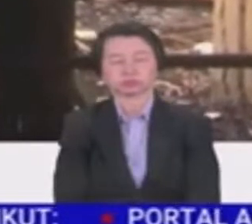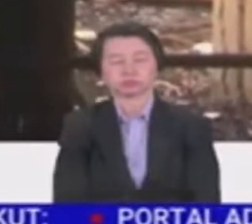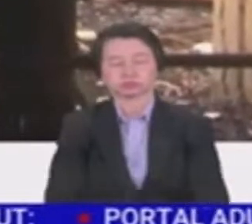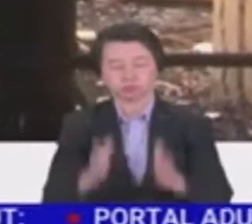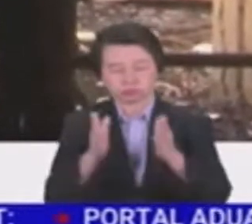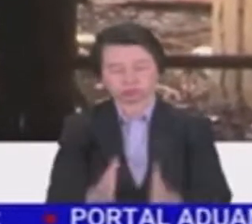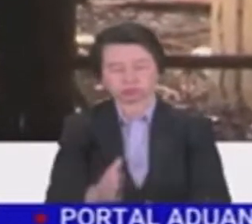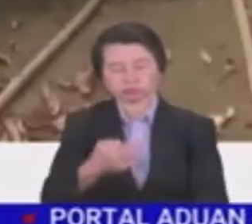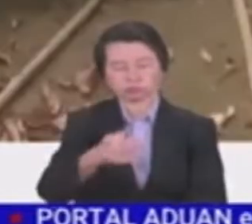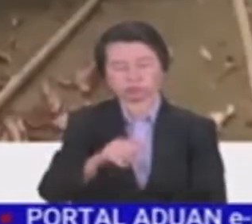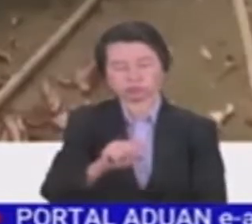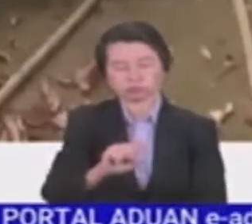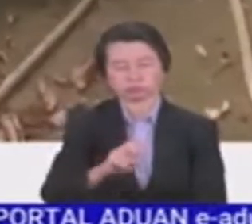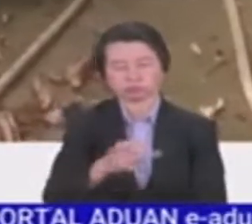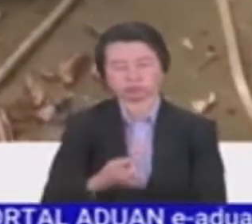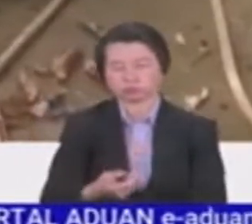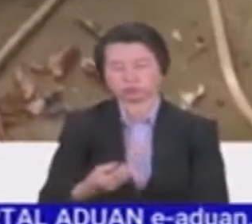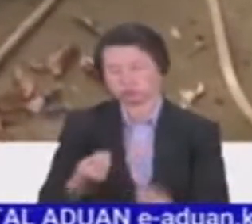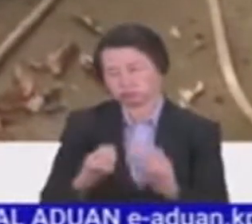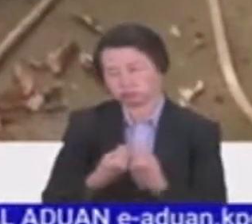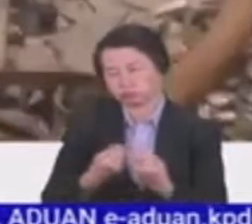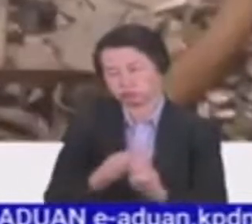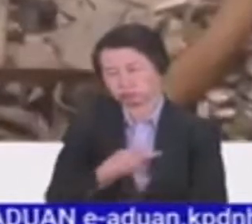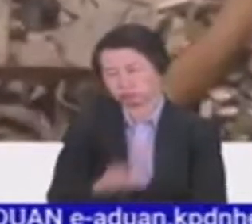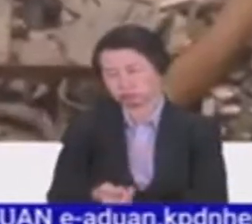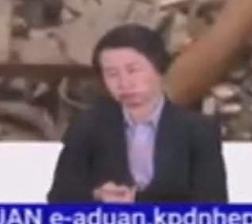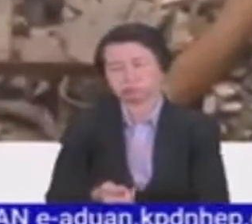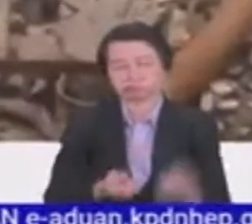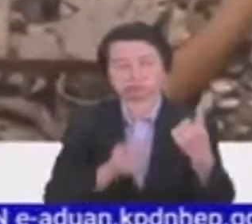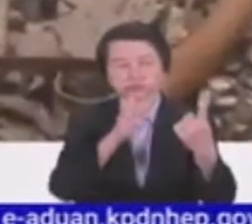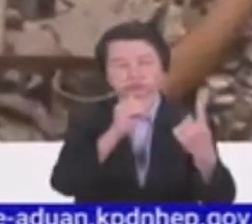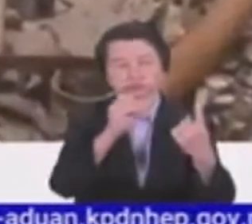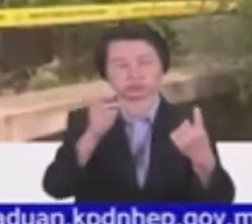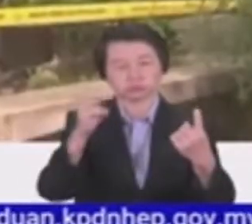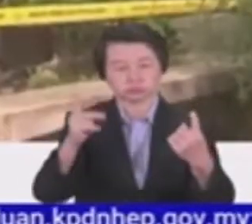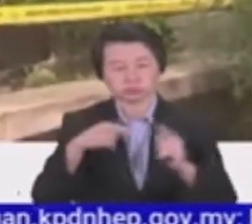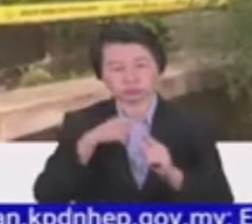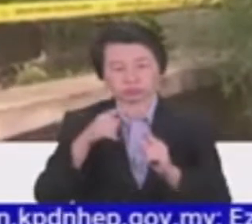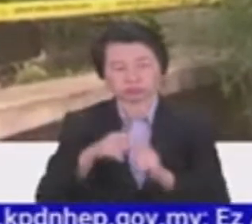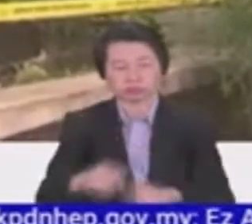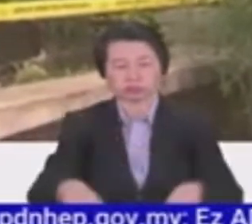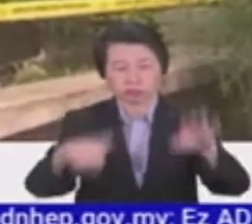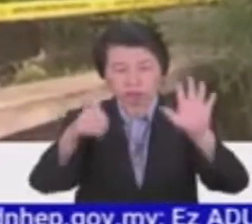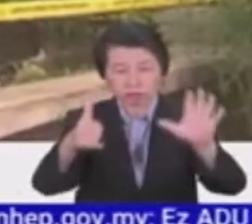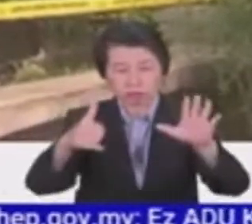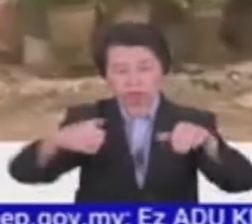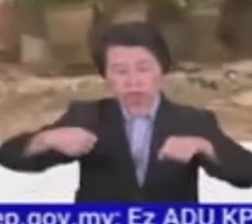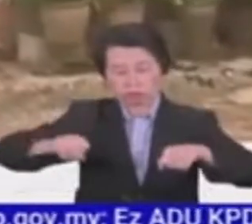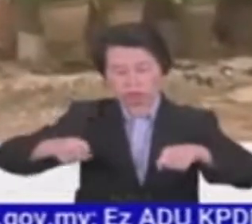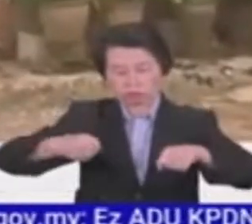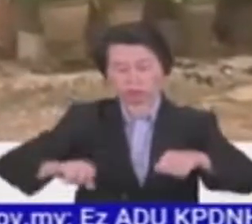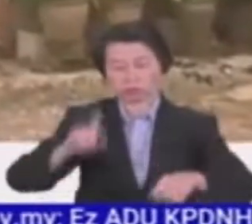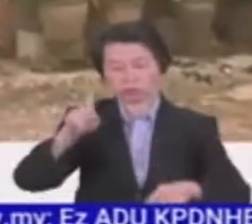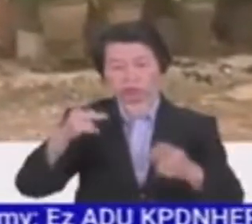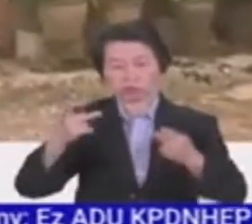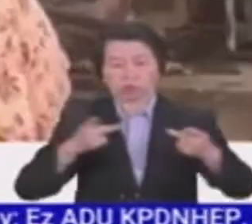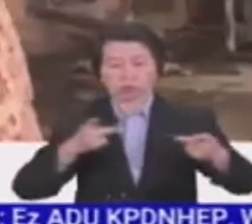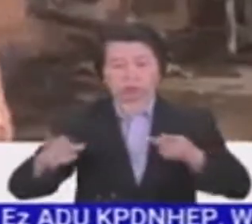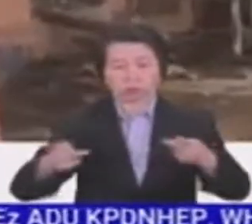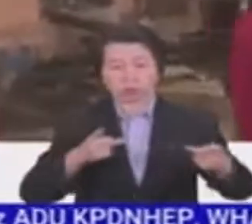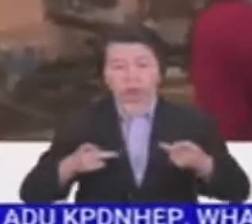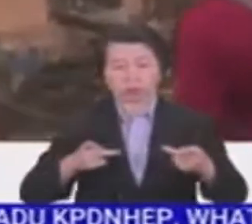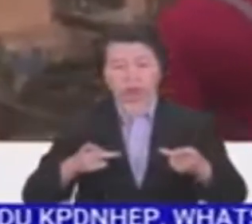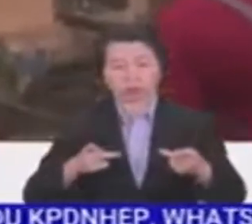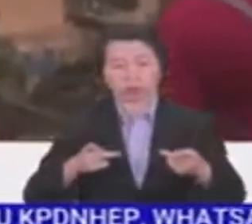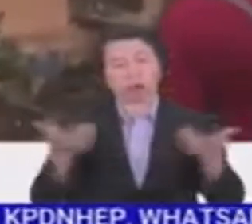Mangsa Hasiah Saad berkata kerugiannya dianggarkan lebih RM100,000 apabila 6 buah motosikal dan sebuah kereta milik keluarga